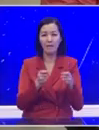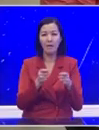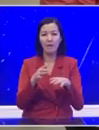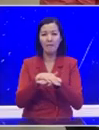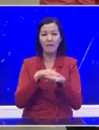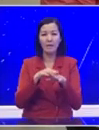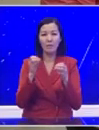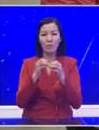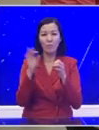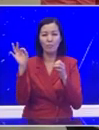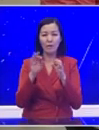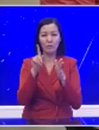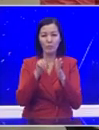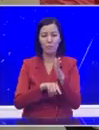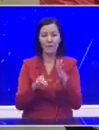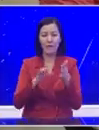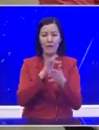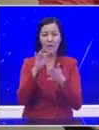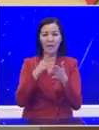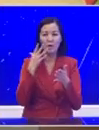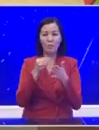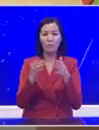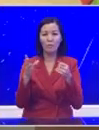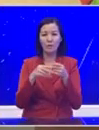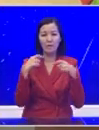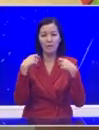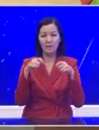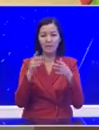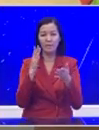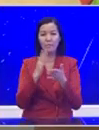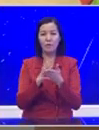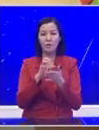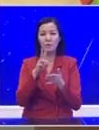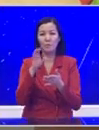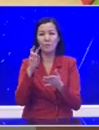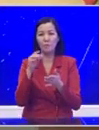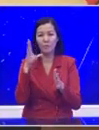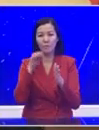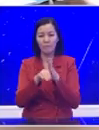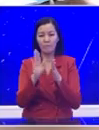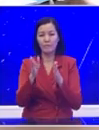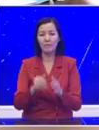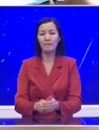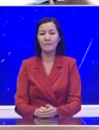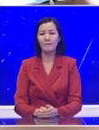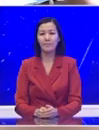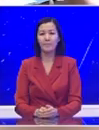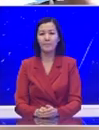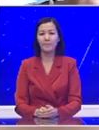10% төмендетілген бағамен қалалардағы өз желілеріне сатады. Бұған смол сауда желісі де тартылады.